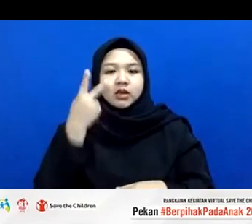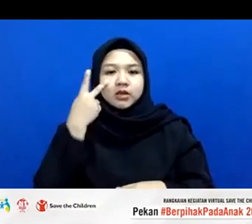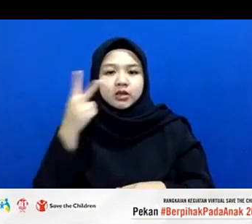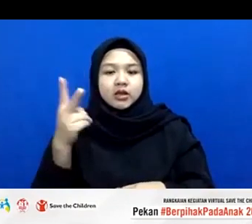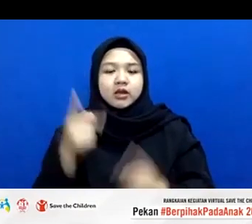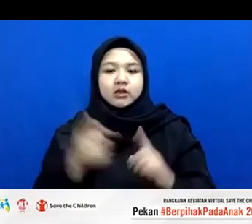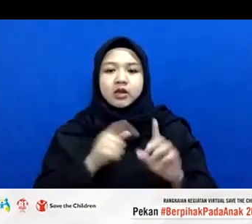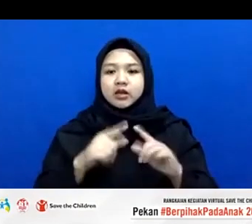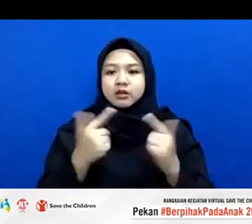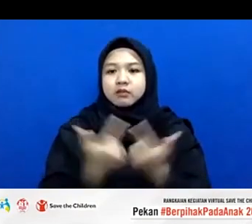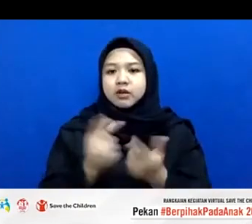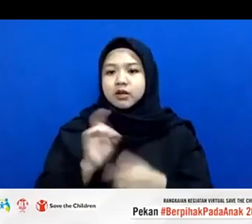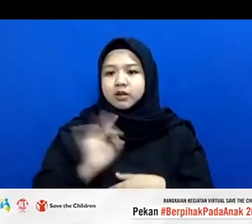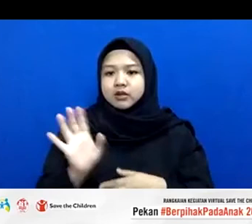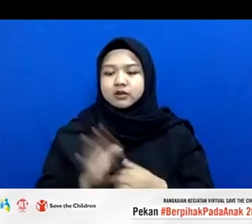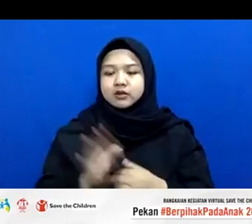lembaga lain?